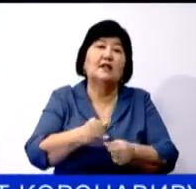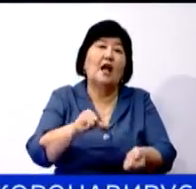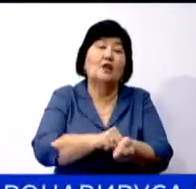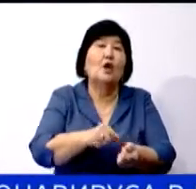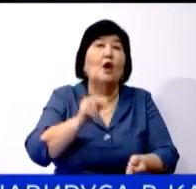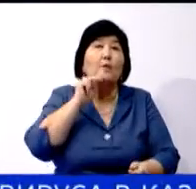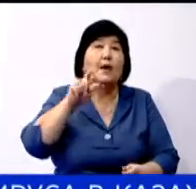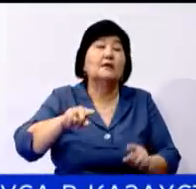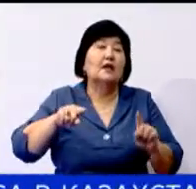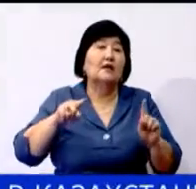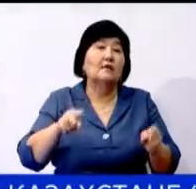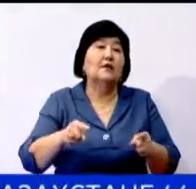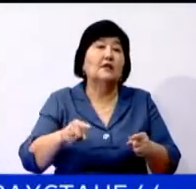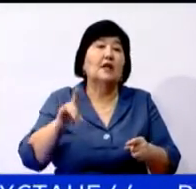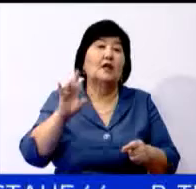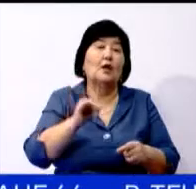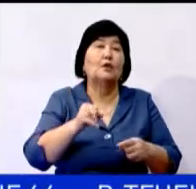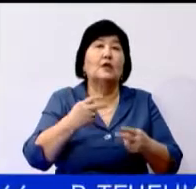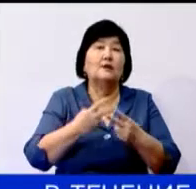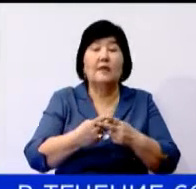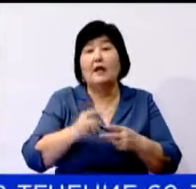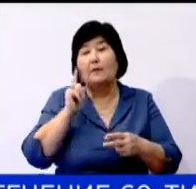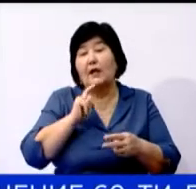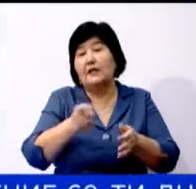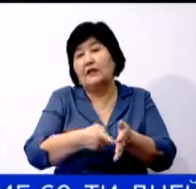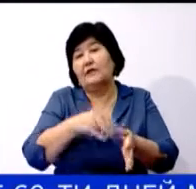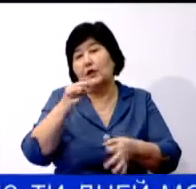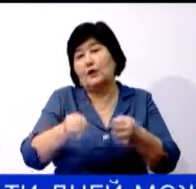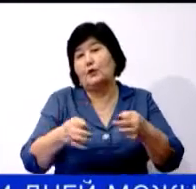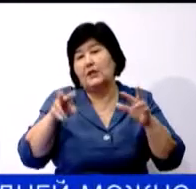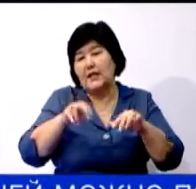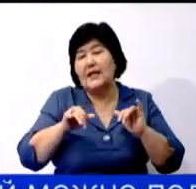Подозреваемый водворен в районе ИВС. По данному факту ведется досудебное расследование.